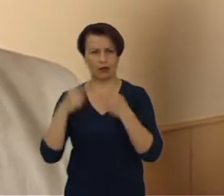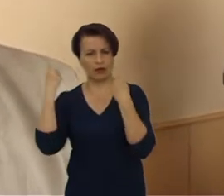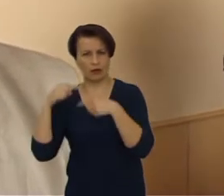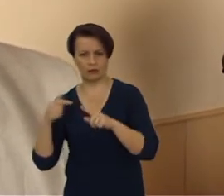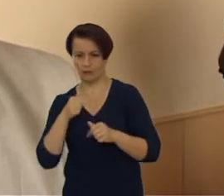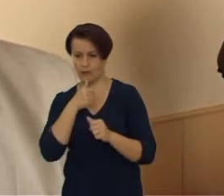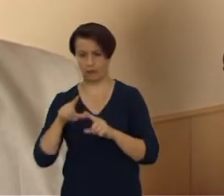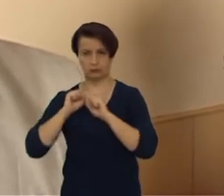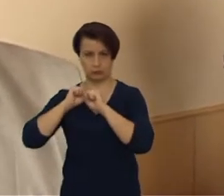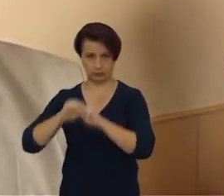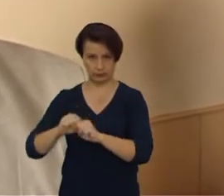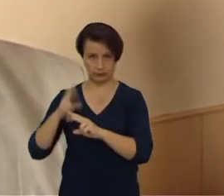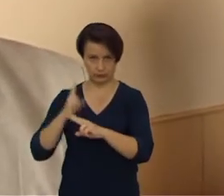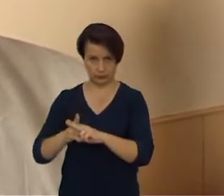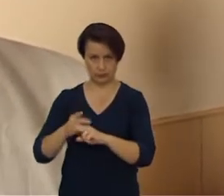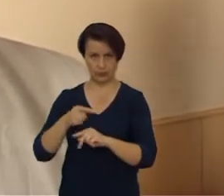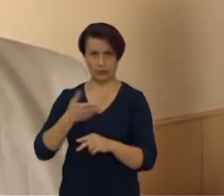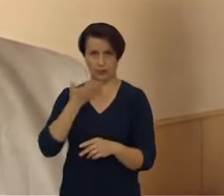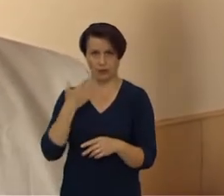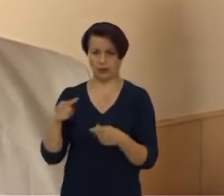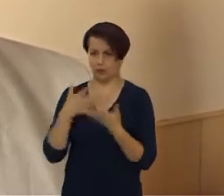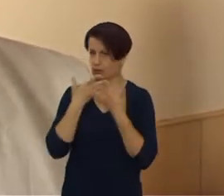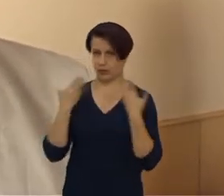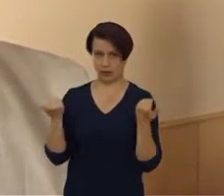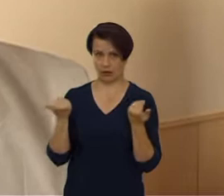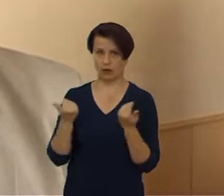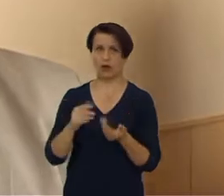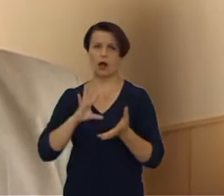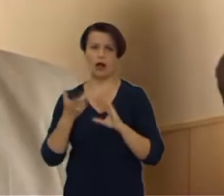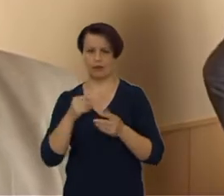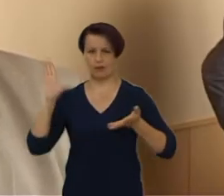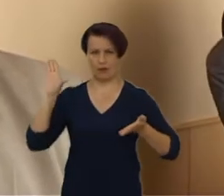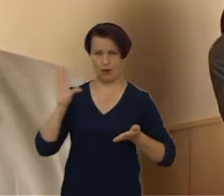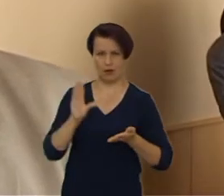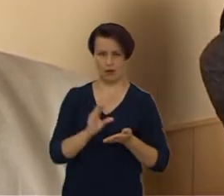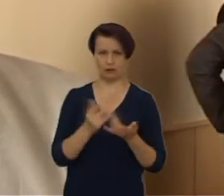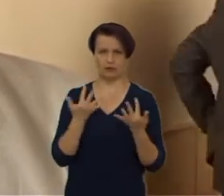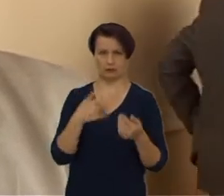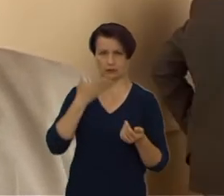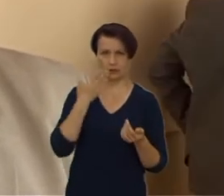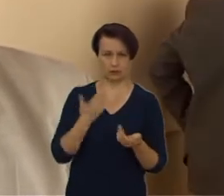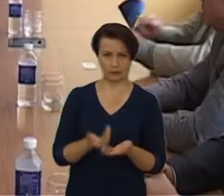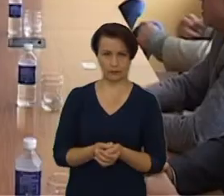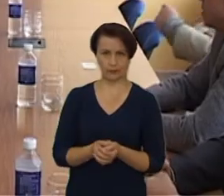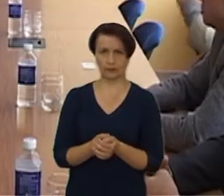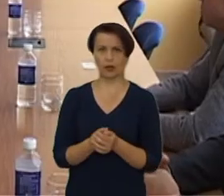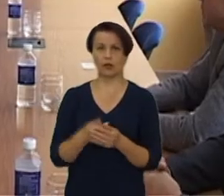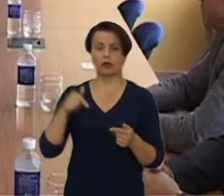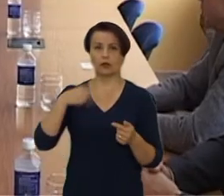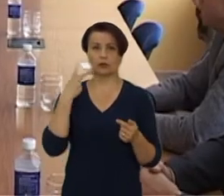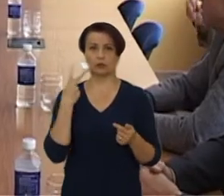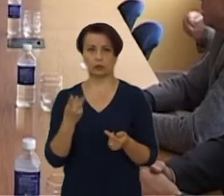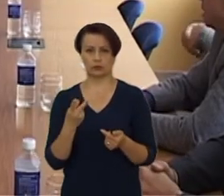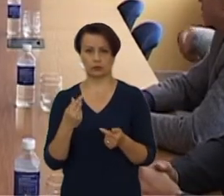užslapinam, tai tada jos ir nėra. Reiškia, arba susidaro ženkliai mažesni kiekiai. Tai yra, reiškia, žiūrint